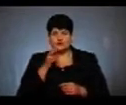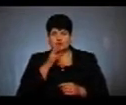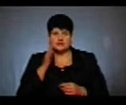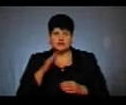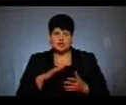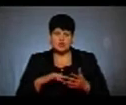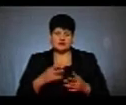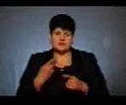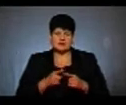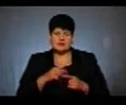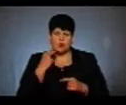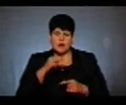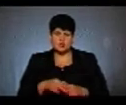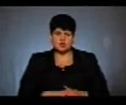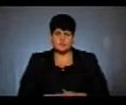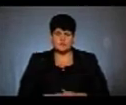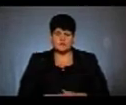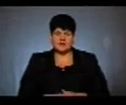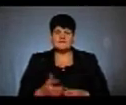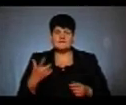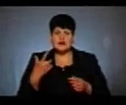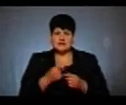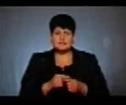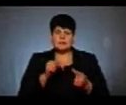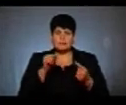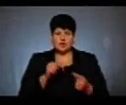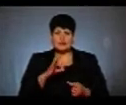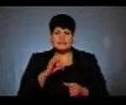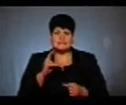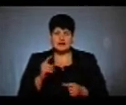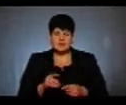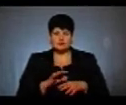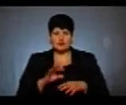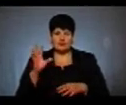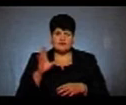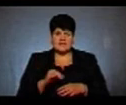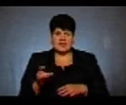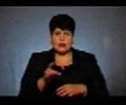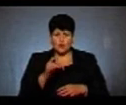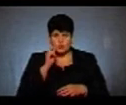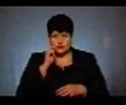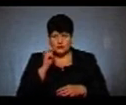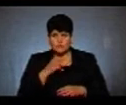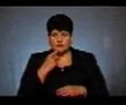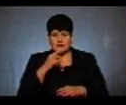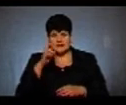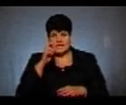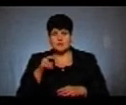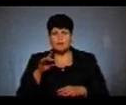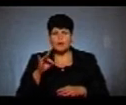все покращиться. Вакцинацію проти сказу проводять в усіх регіонах України, повідомляє